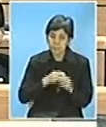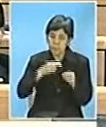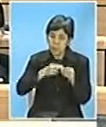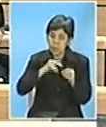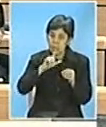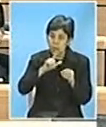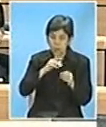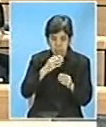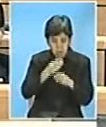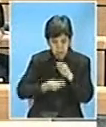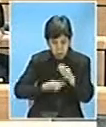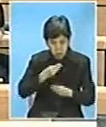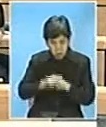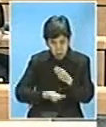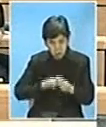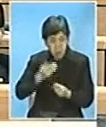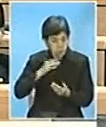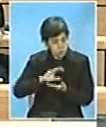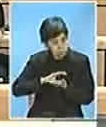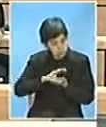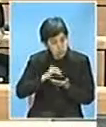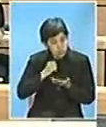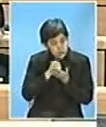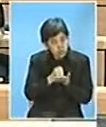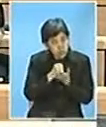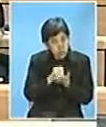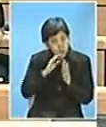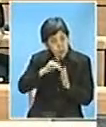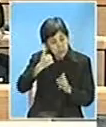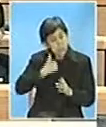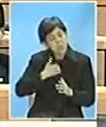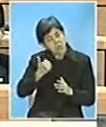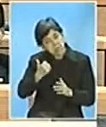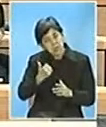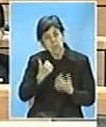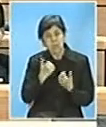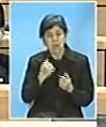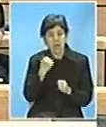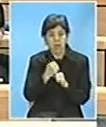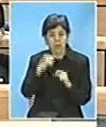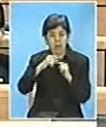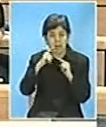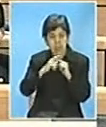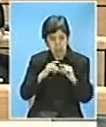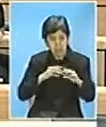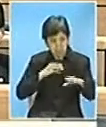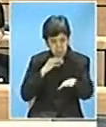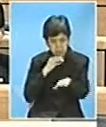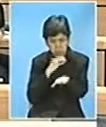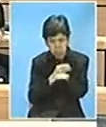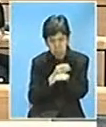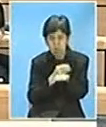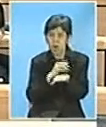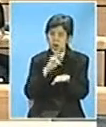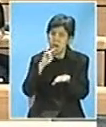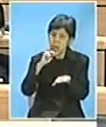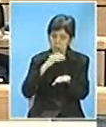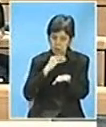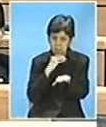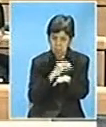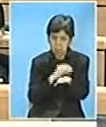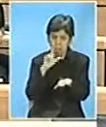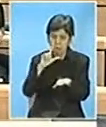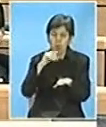ลิตรทุกกิโลนะครับเราต้องเคลื่อนอุดหนุนดังนั้นเองบางคนก็มีศักยภาพบางคนเดี๋ยวนี้รถเบนซ์ยังติด LPG NGV แล้วเราควรจะ